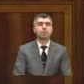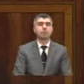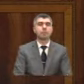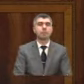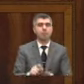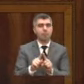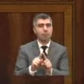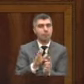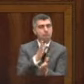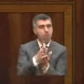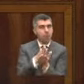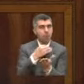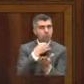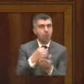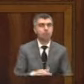ديال المعقول.